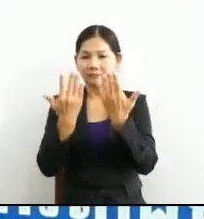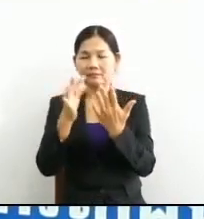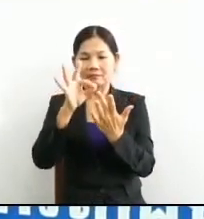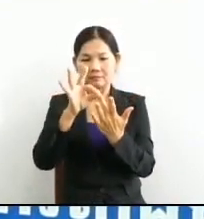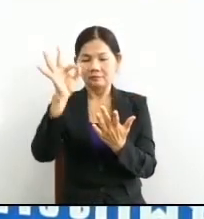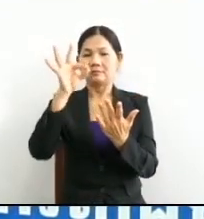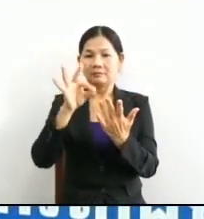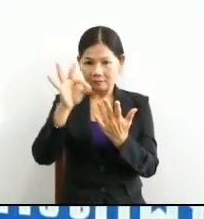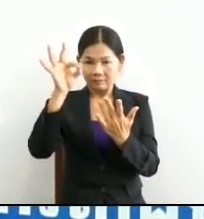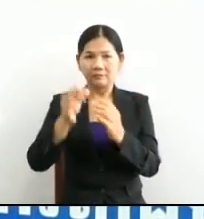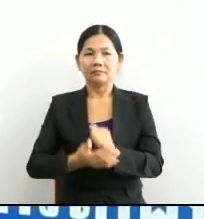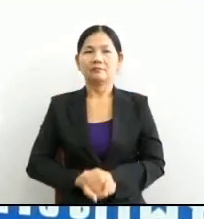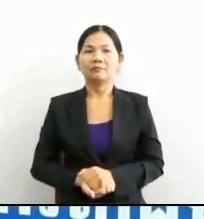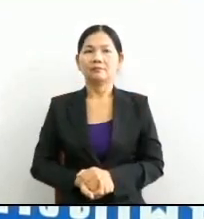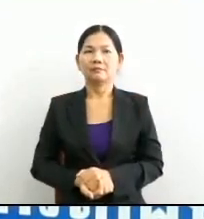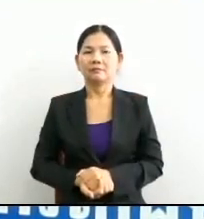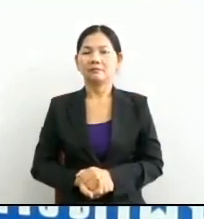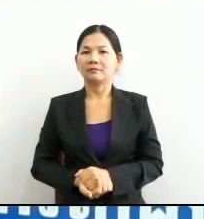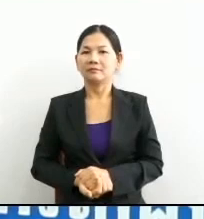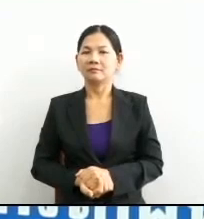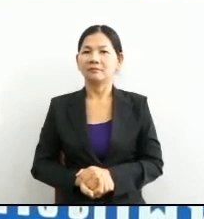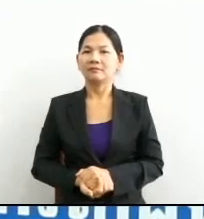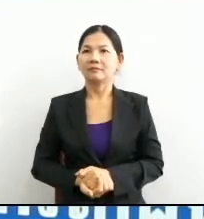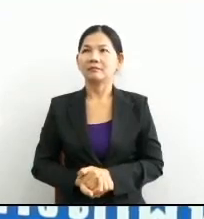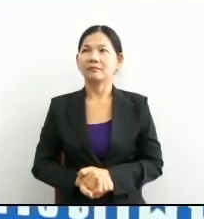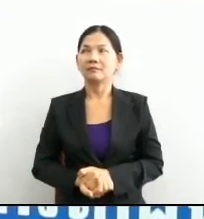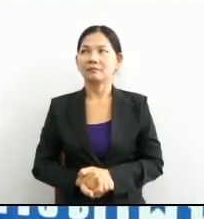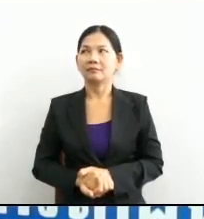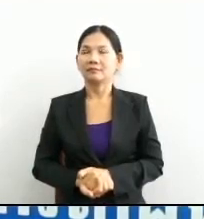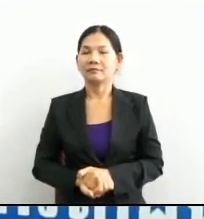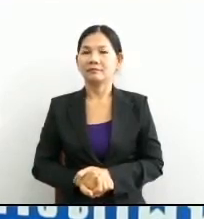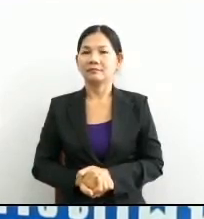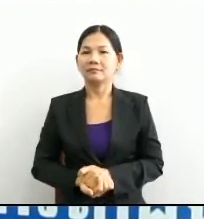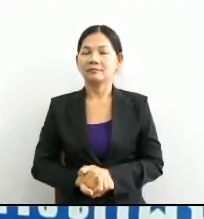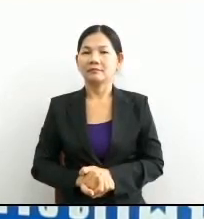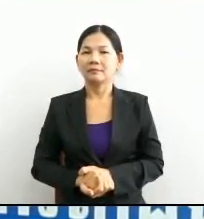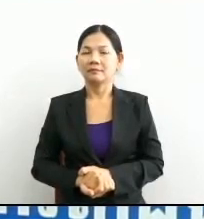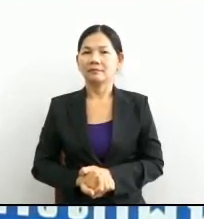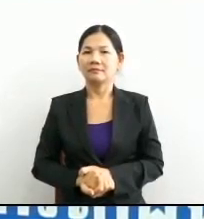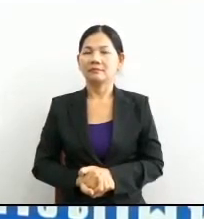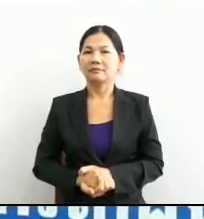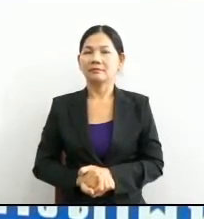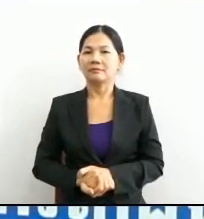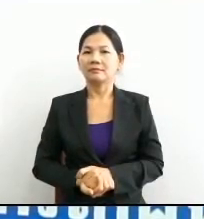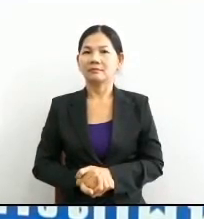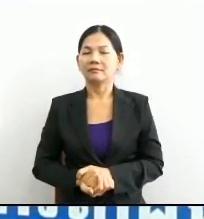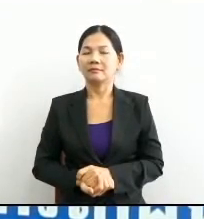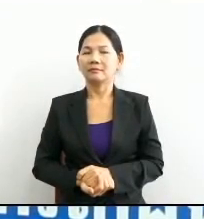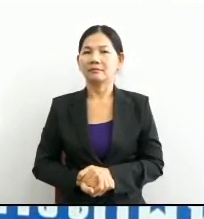khi nè chị sài phong con nó khổ xong sạch xe cầm nên tới dây nè đặc biệt gặp mọi lúc bây giờ lúc bây tôi cắt mê